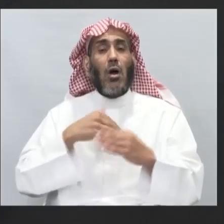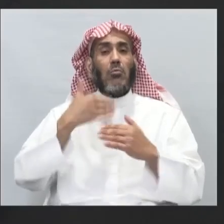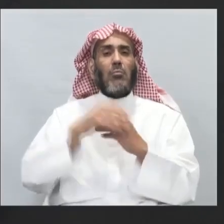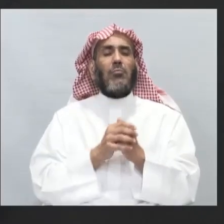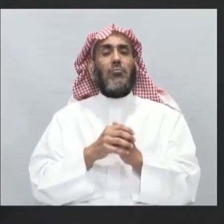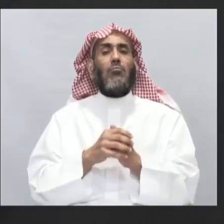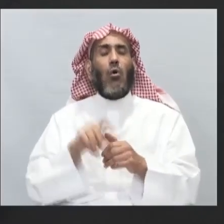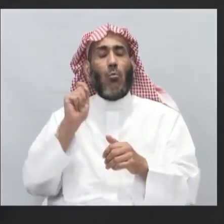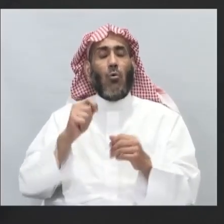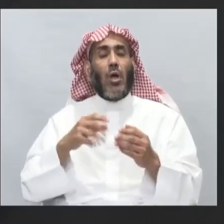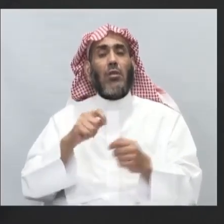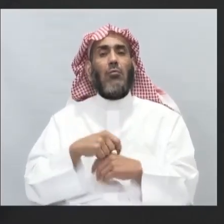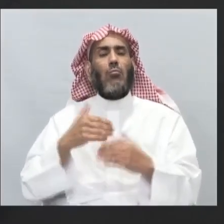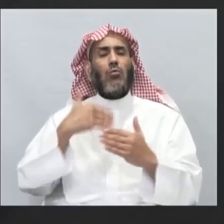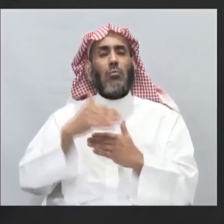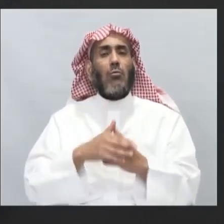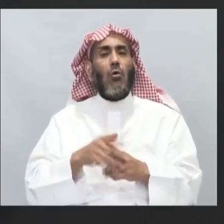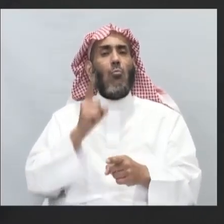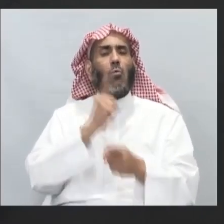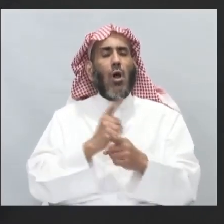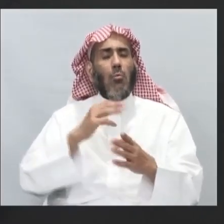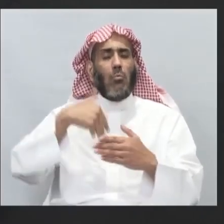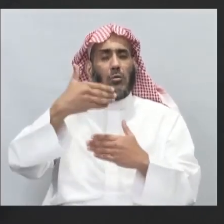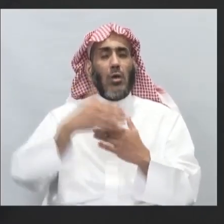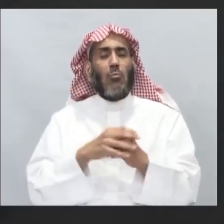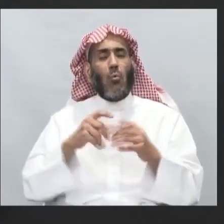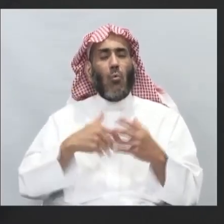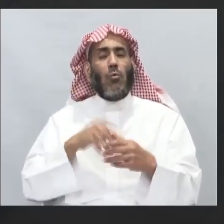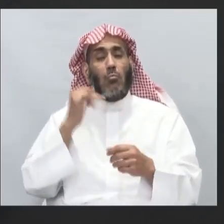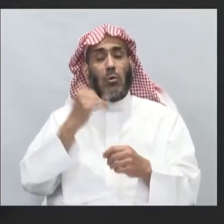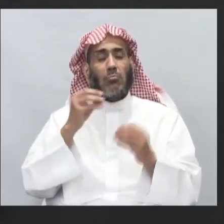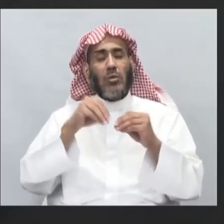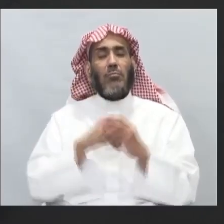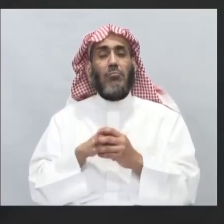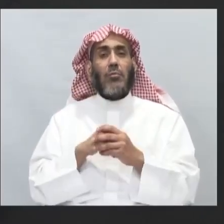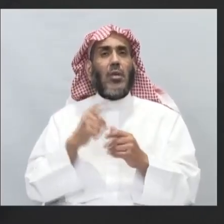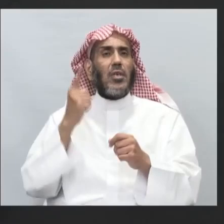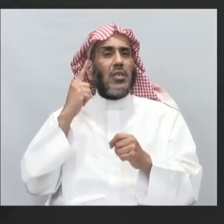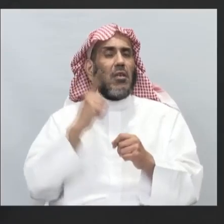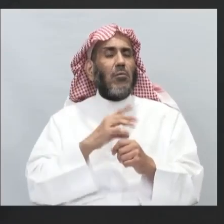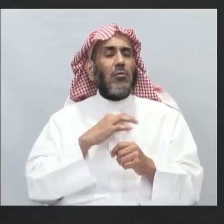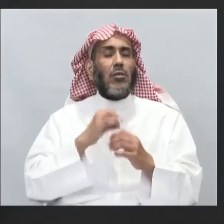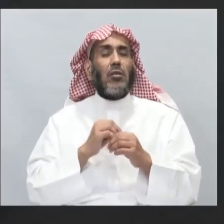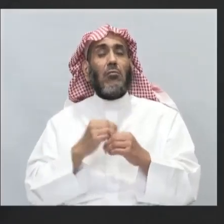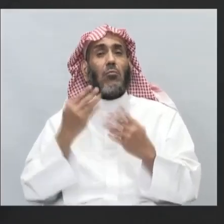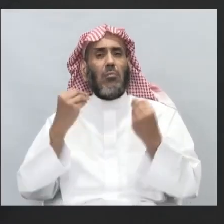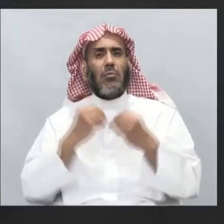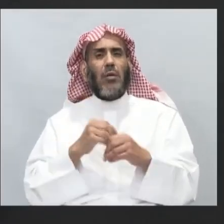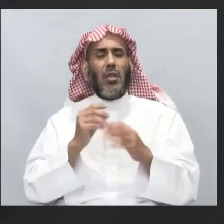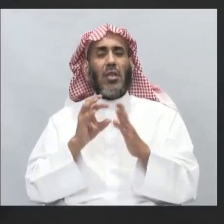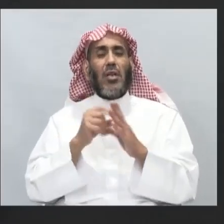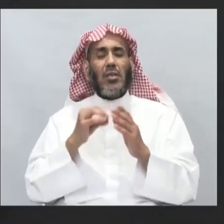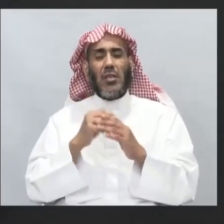وهم قضاه المستقبل وهم معلموا المستقبل ولذلك مهم جدا حقيقه ان نستمع جيدا نتربى على مثل هذه